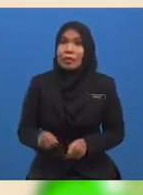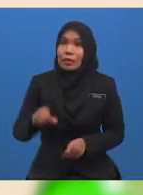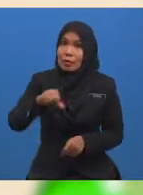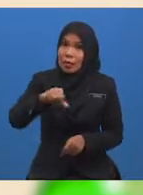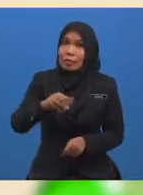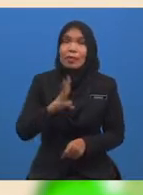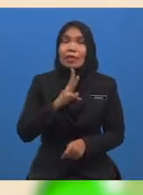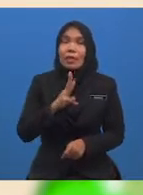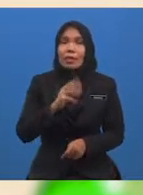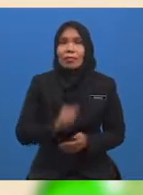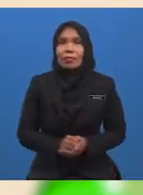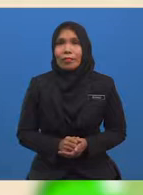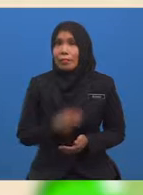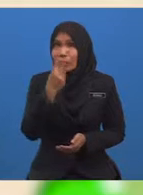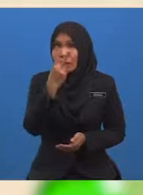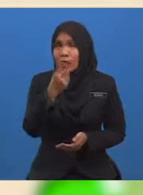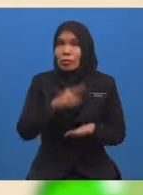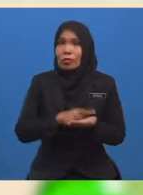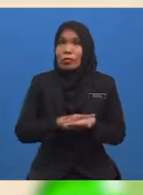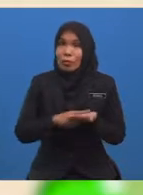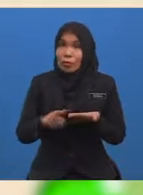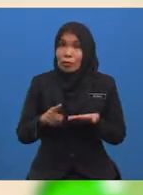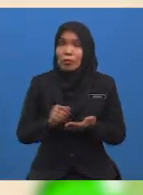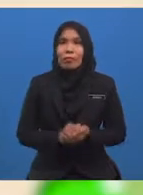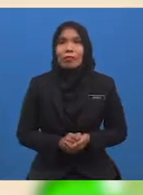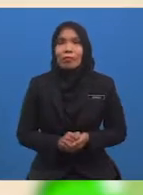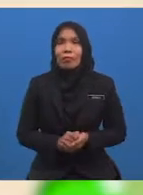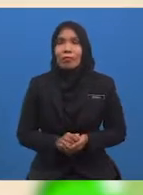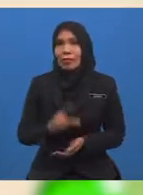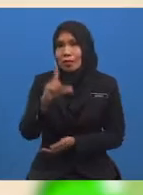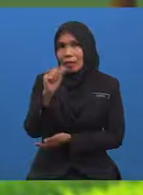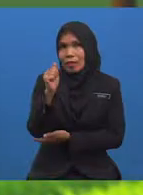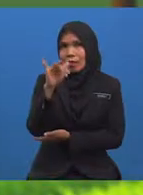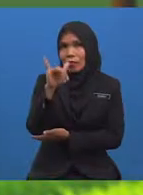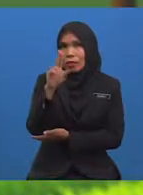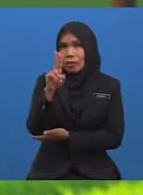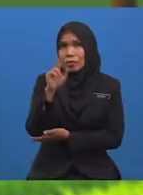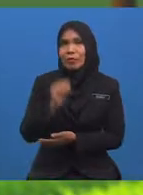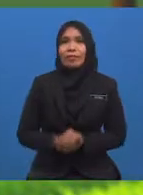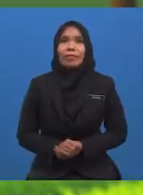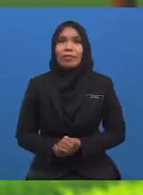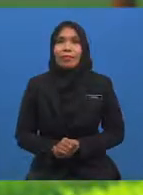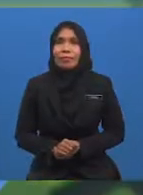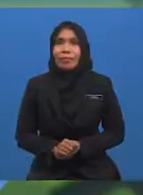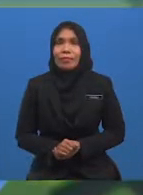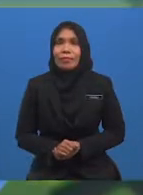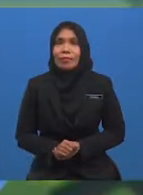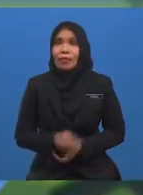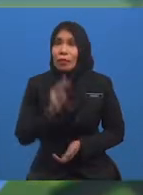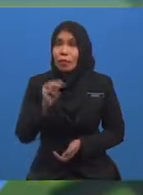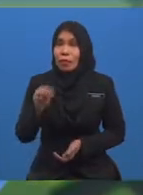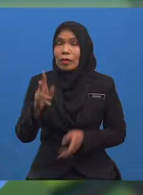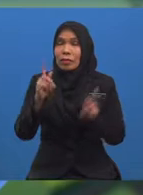selepas seminggu menunjukkan tumbuhan tersebut juga layu. Oleh itu, murid-murid